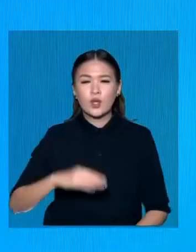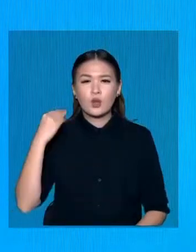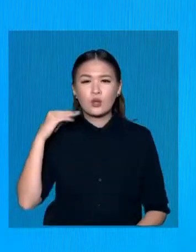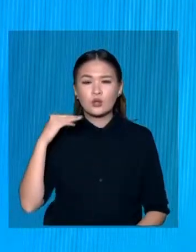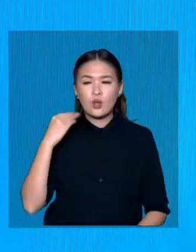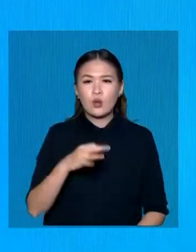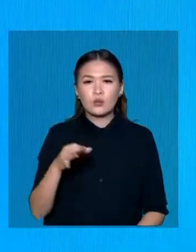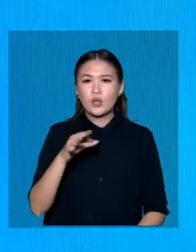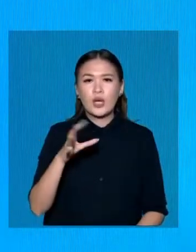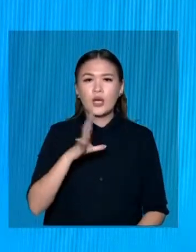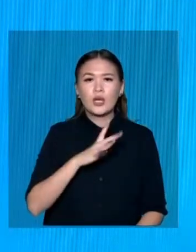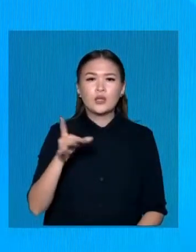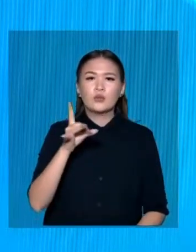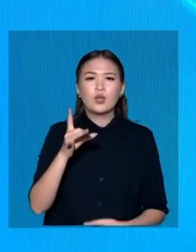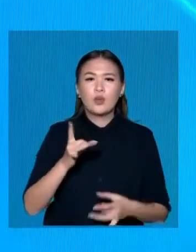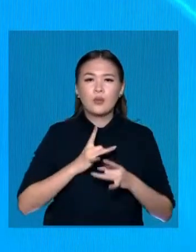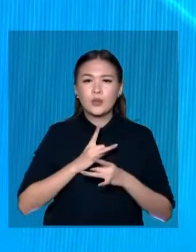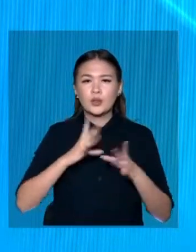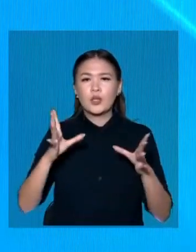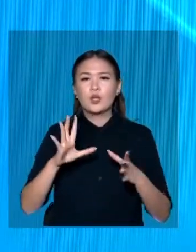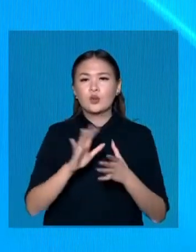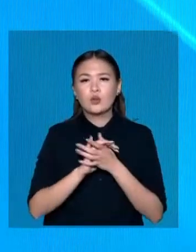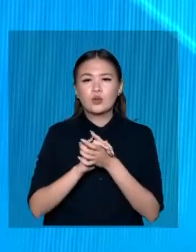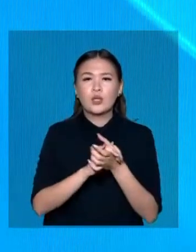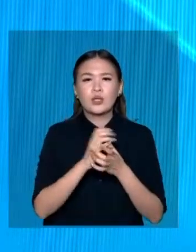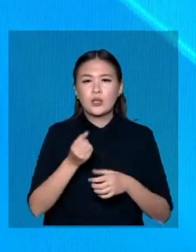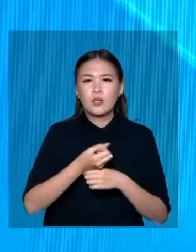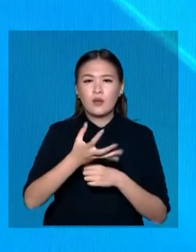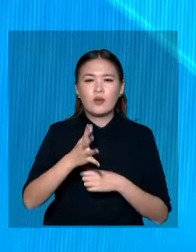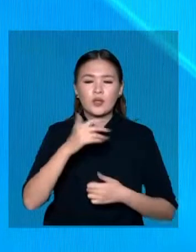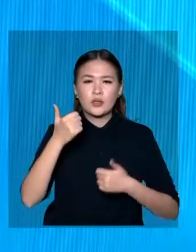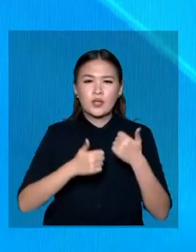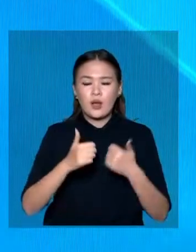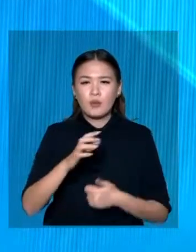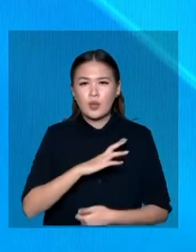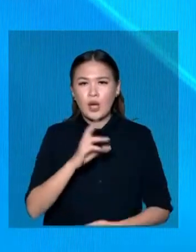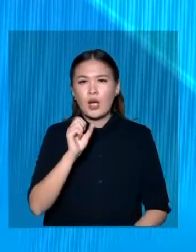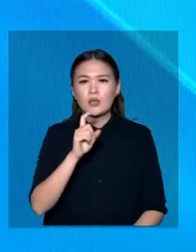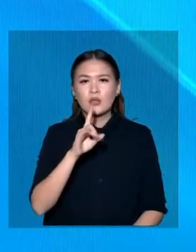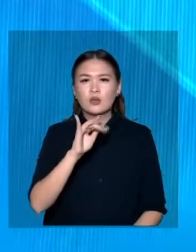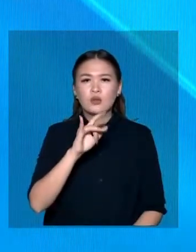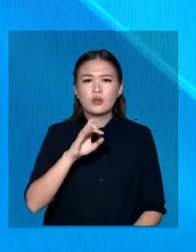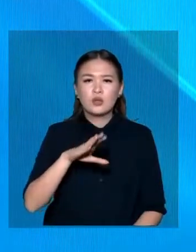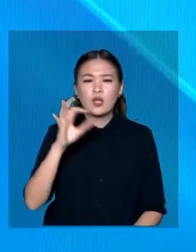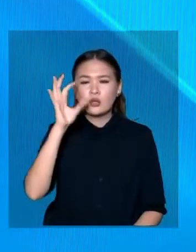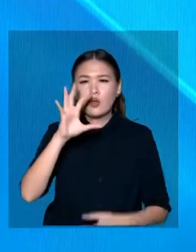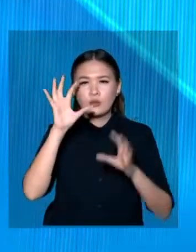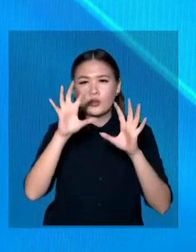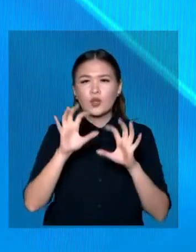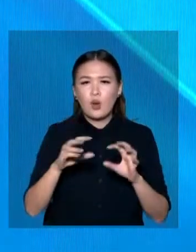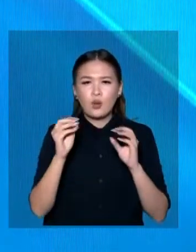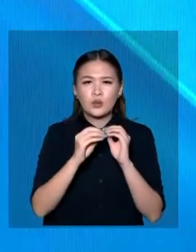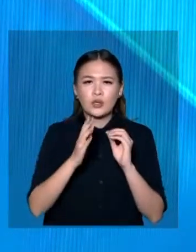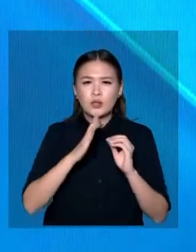Түркістан облысында Республика күні мерекесі қарсаңында Достық дастарханы фестивалі өтті. Қазығұрт ауданындағы дәстүрлі шараға 10-нан